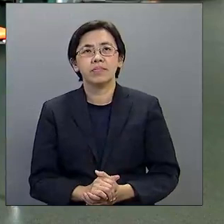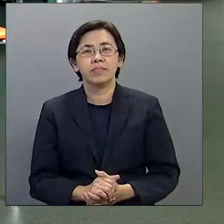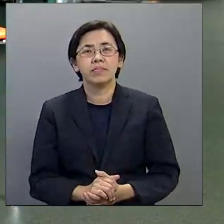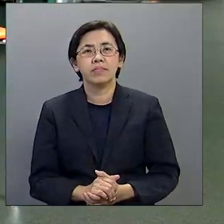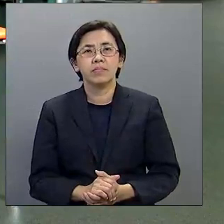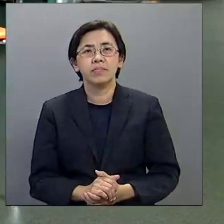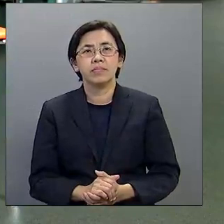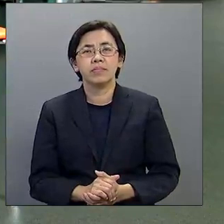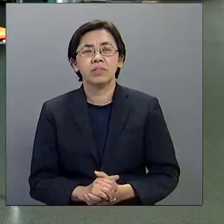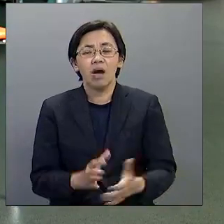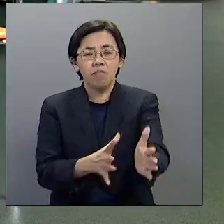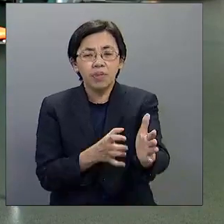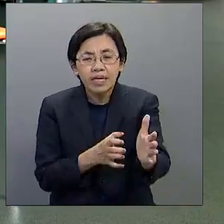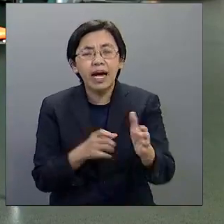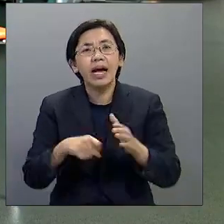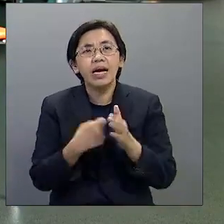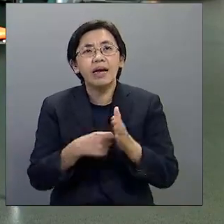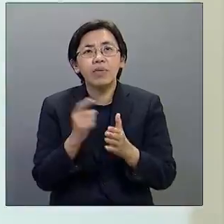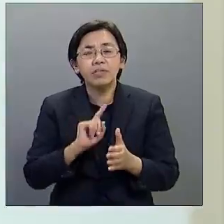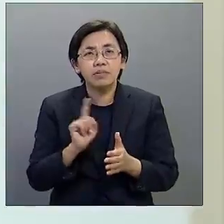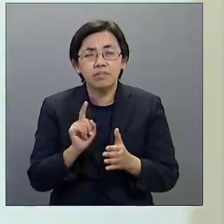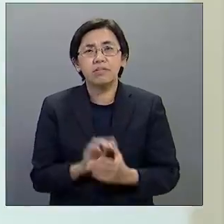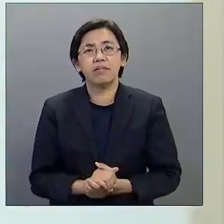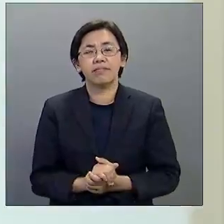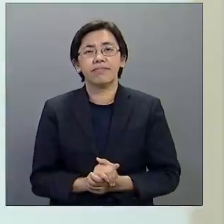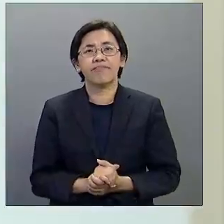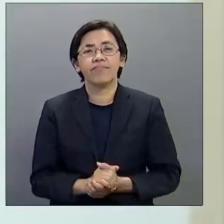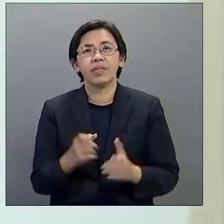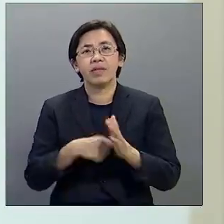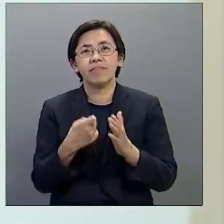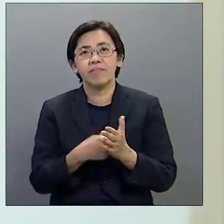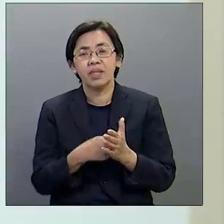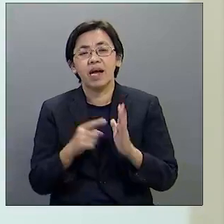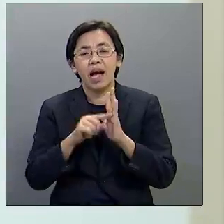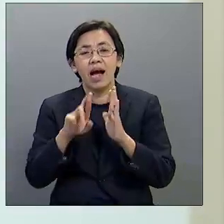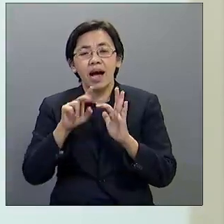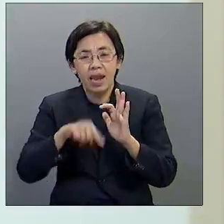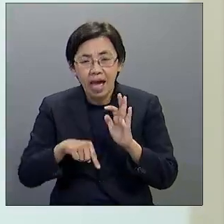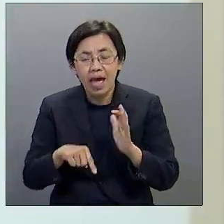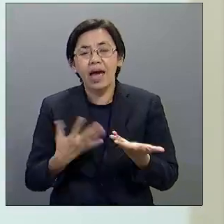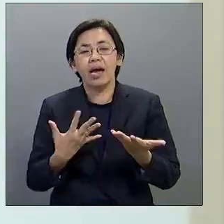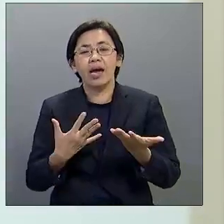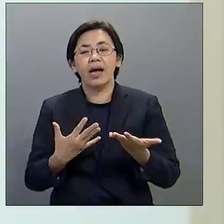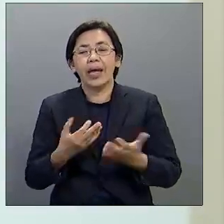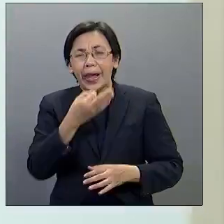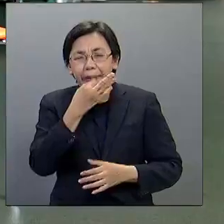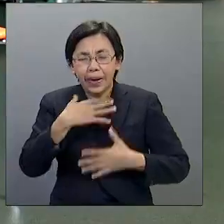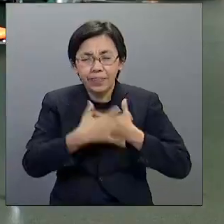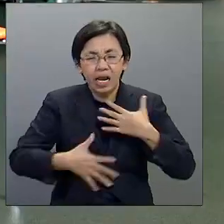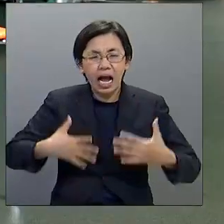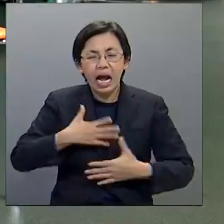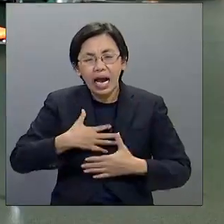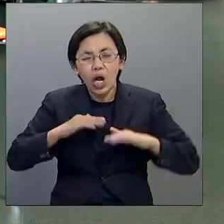การเกิดตะคริวอะค่ะก็อาจจะเกิดได้จากการที่แร่ธาตุหรือเกลือแร่ในร่างกายอะค่ะไม่สมดุลได้เ